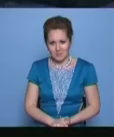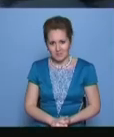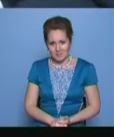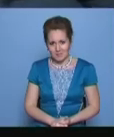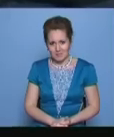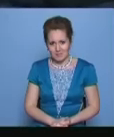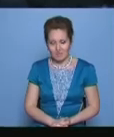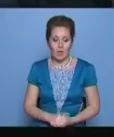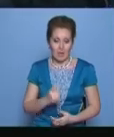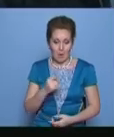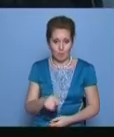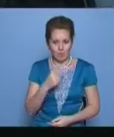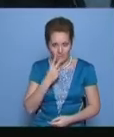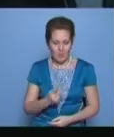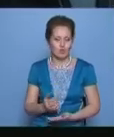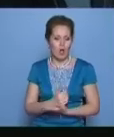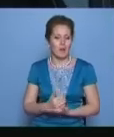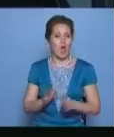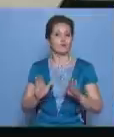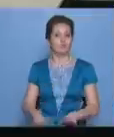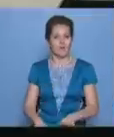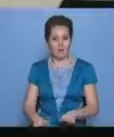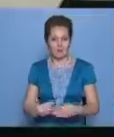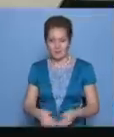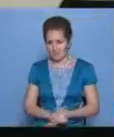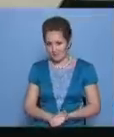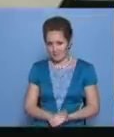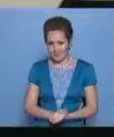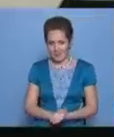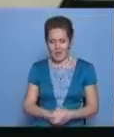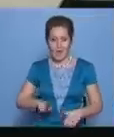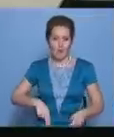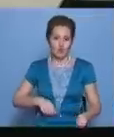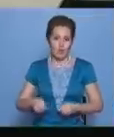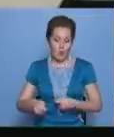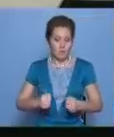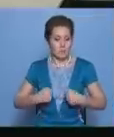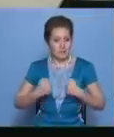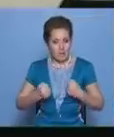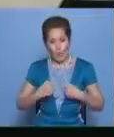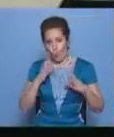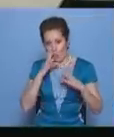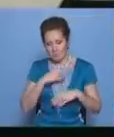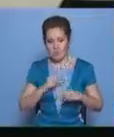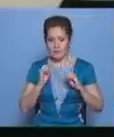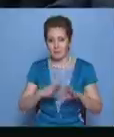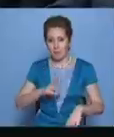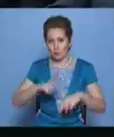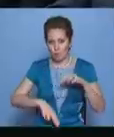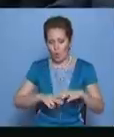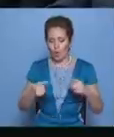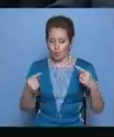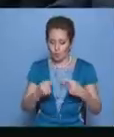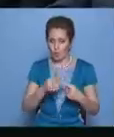Все, ребенок собирается оставаться, видимо, уже тут. Сельских чиновников, которые постарались и успели сдать стройку точно в сроки,